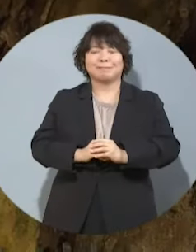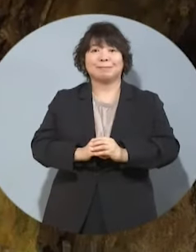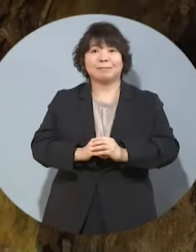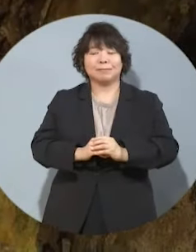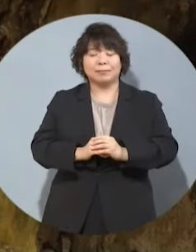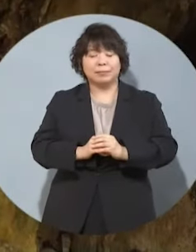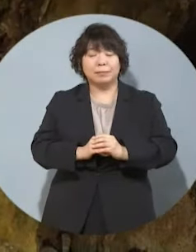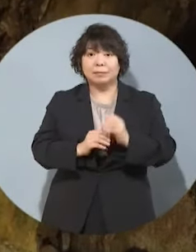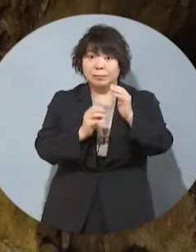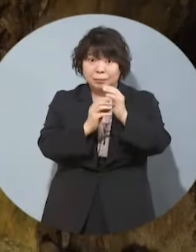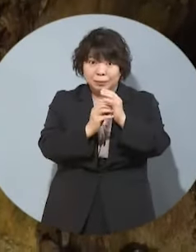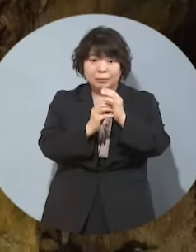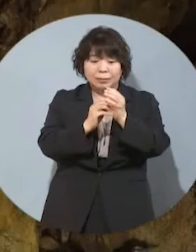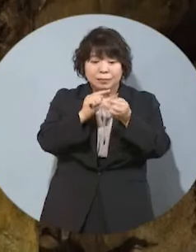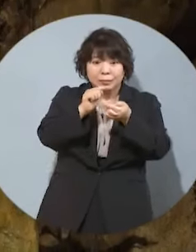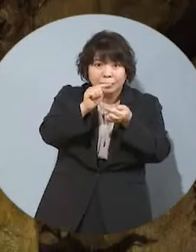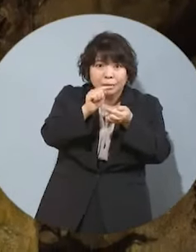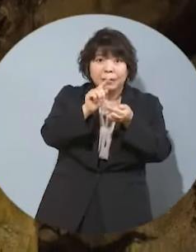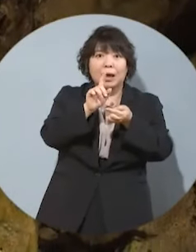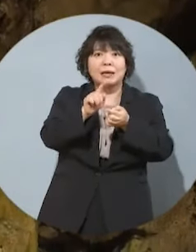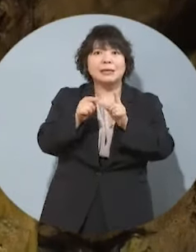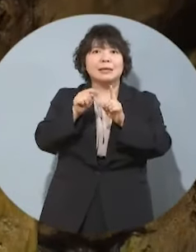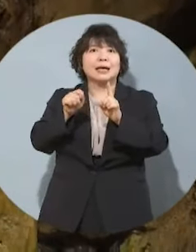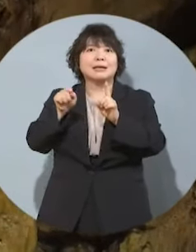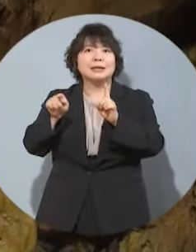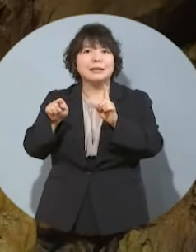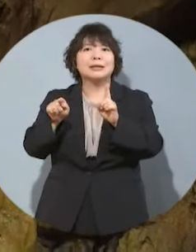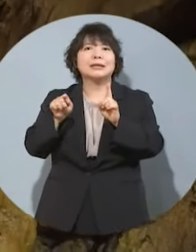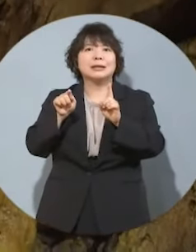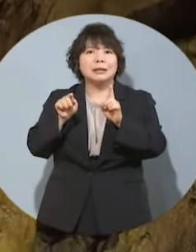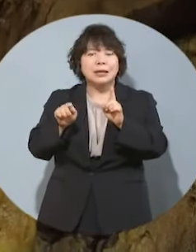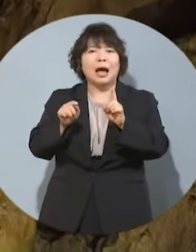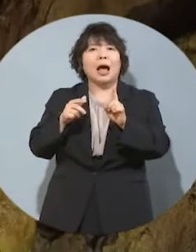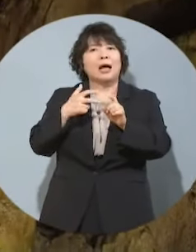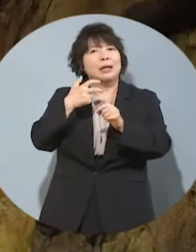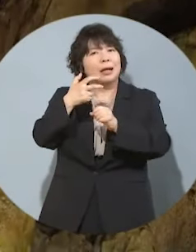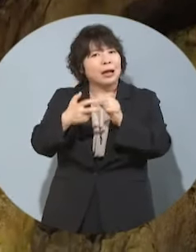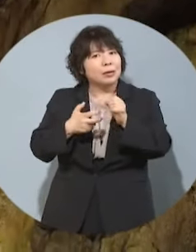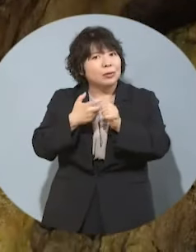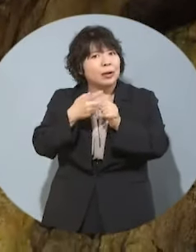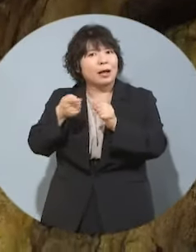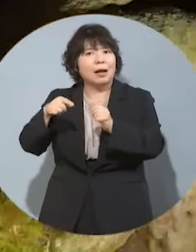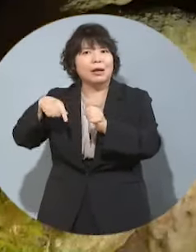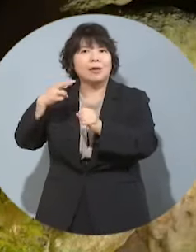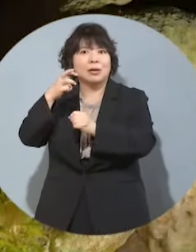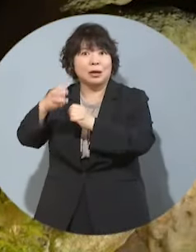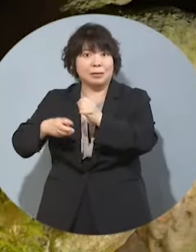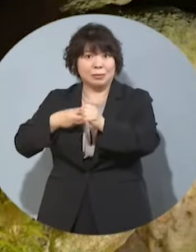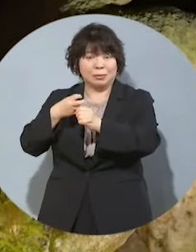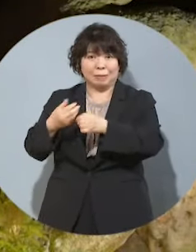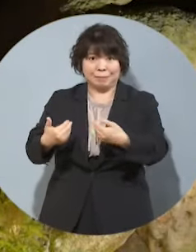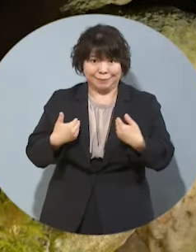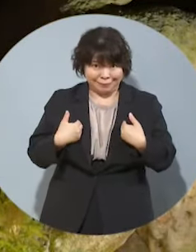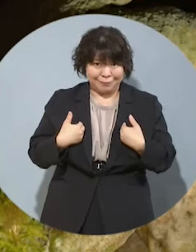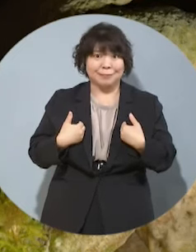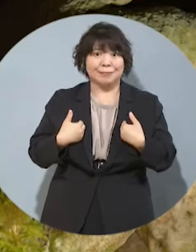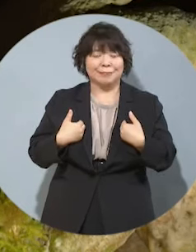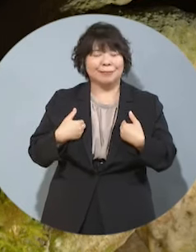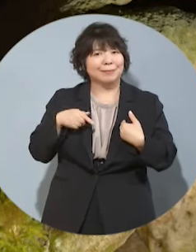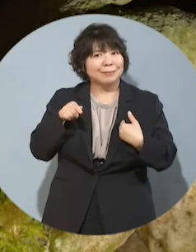鍾乳石は1センチ伸びるのに70年から130年もかかると言われ、そこ